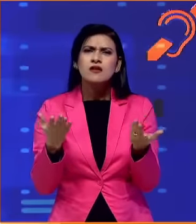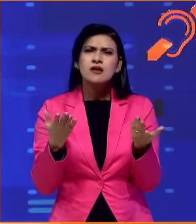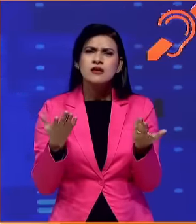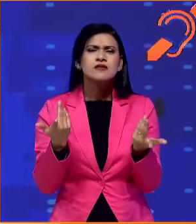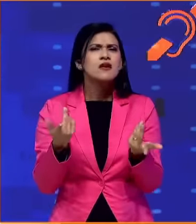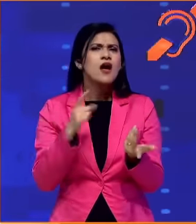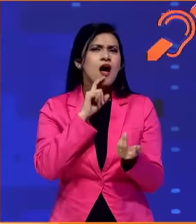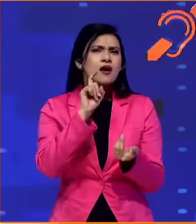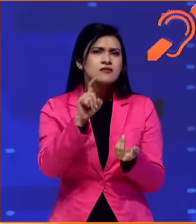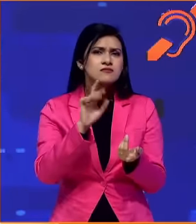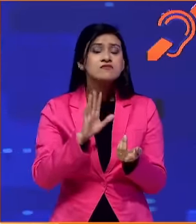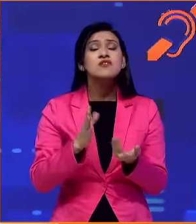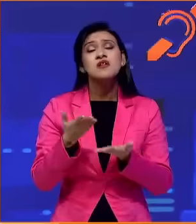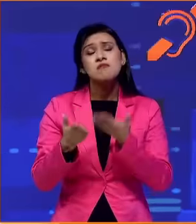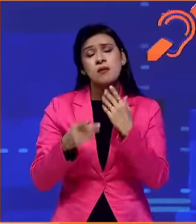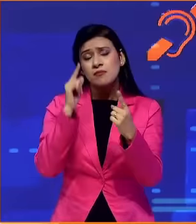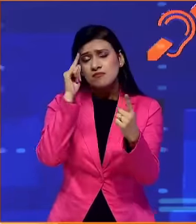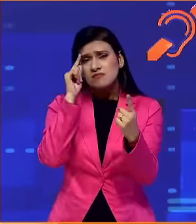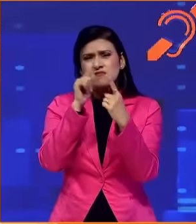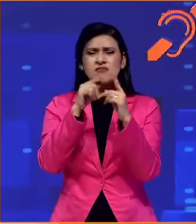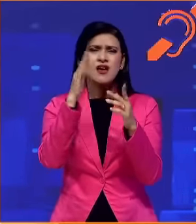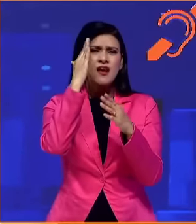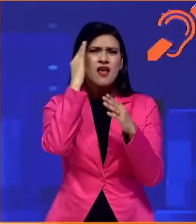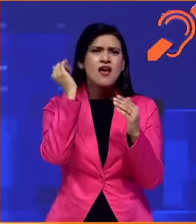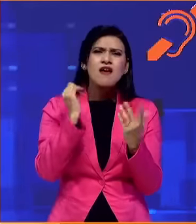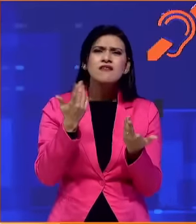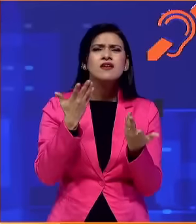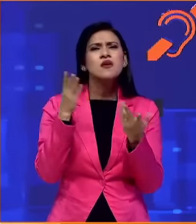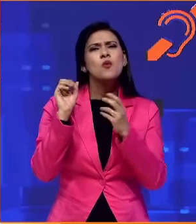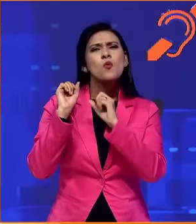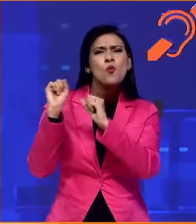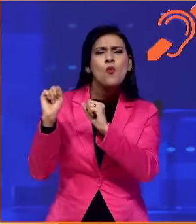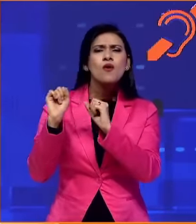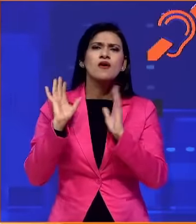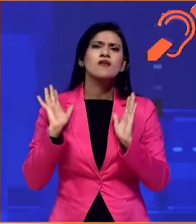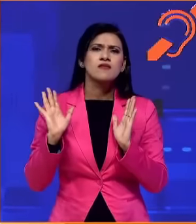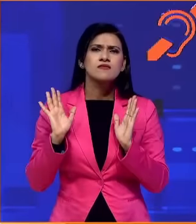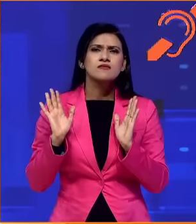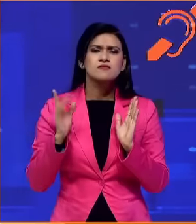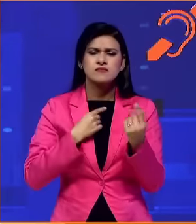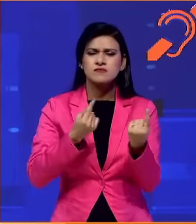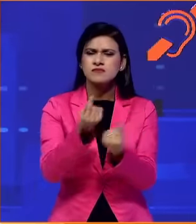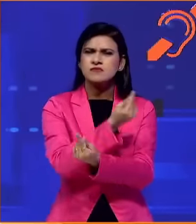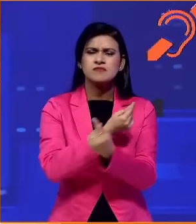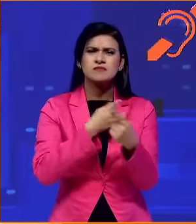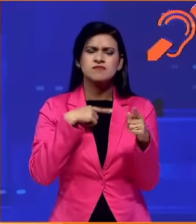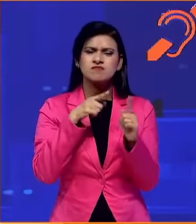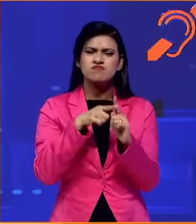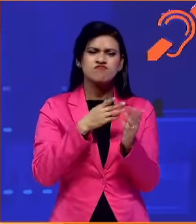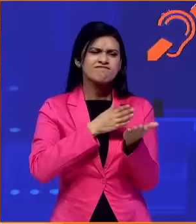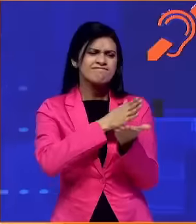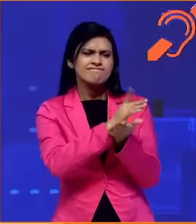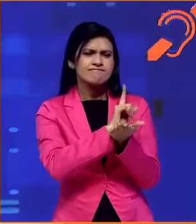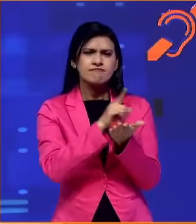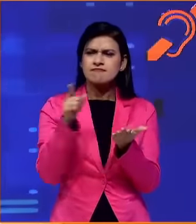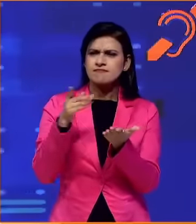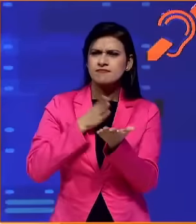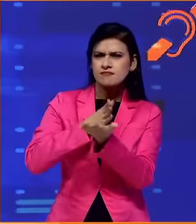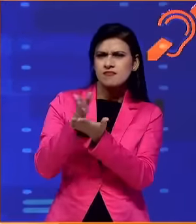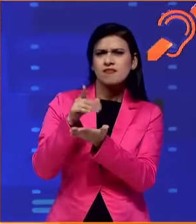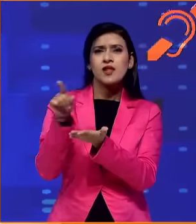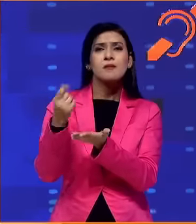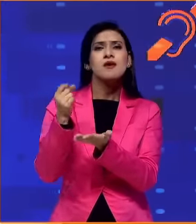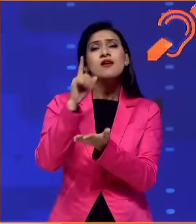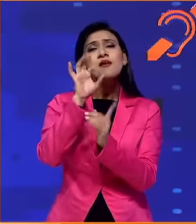तोअवश्यहीहोगा।कुछमतभेदहैं। कुछलोगअसहजमहसूसकरसकतेहैं,याउन्हें लगसकताहैकिउनकाराजनीतिककरियर किसीऔरदिशामेंजासकताहै।यहएक